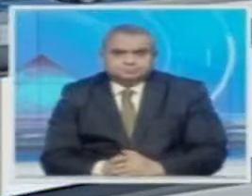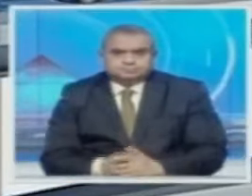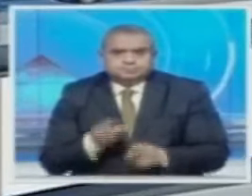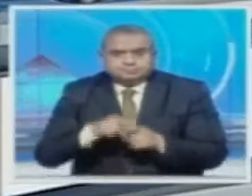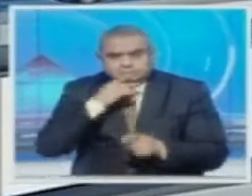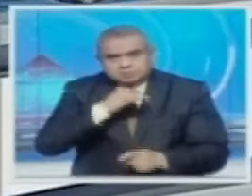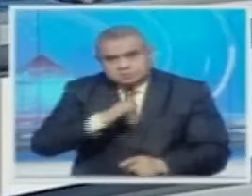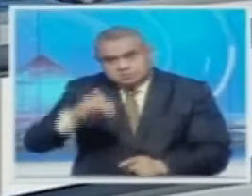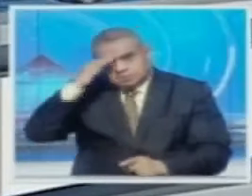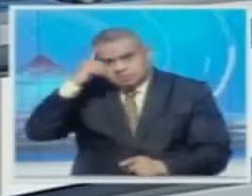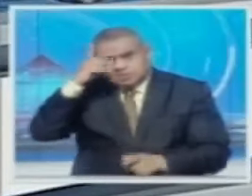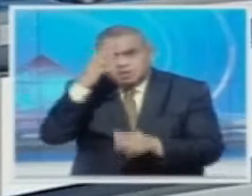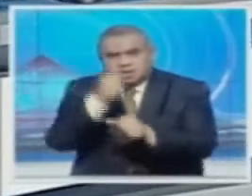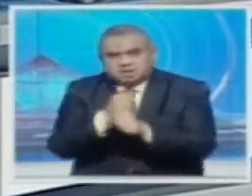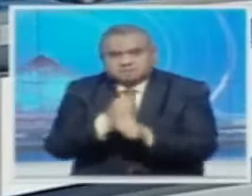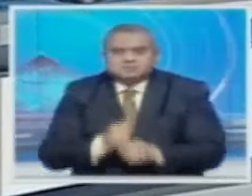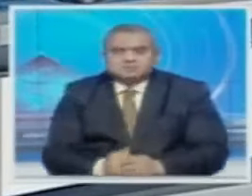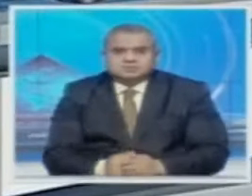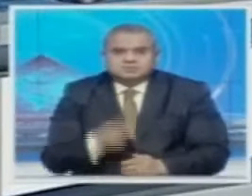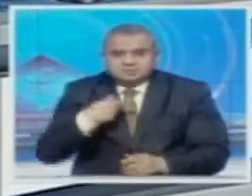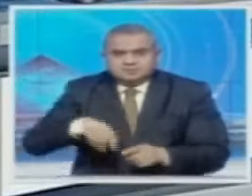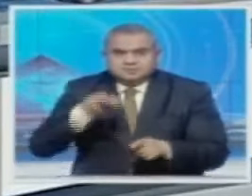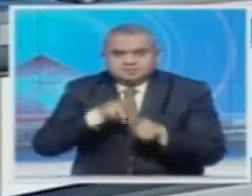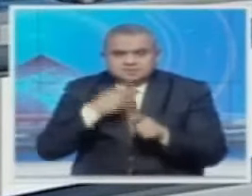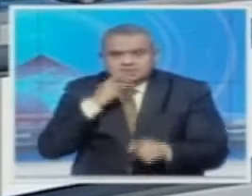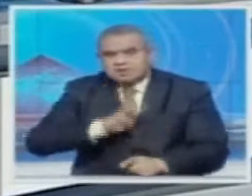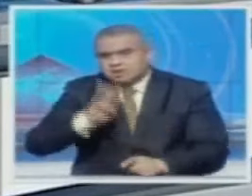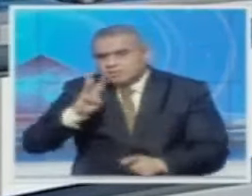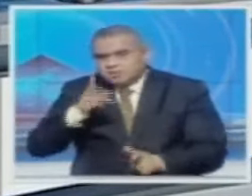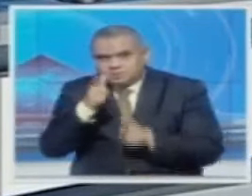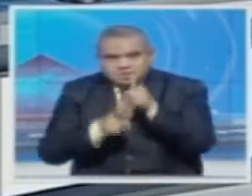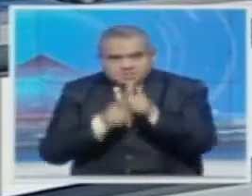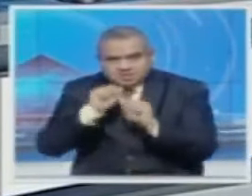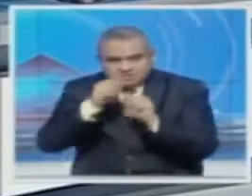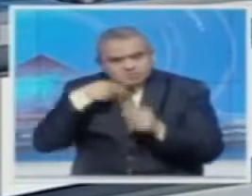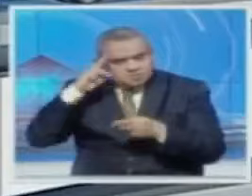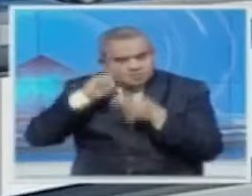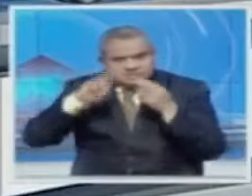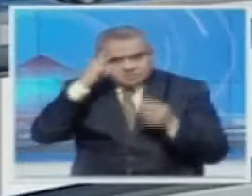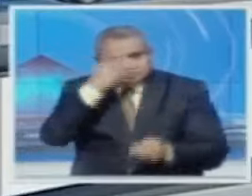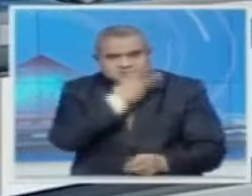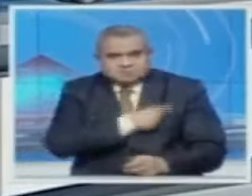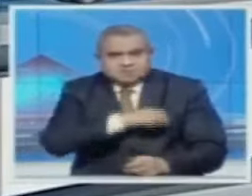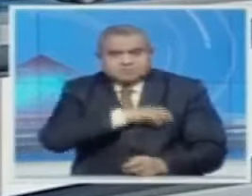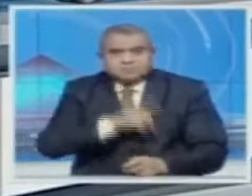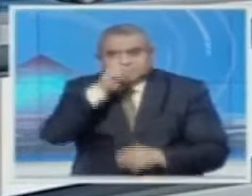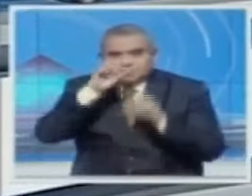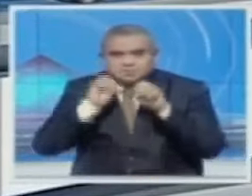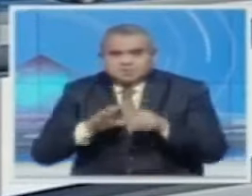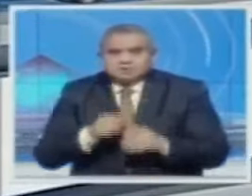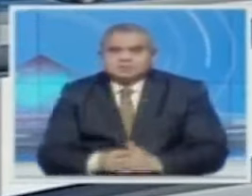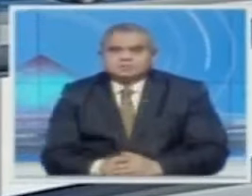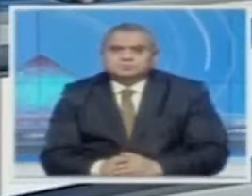كل تحية في أمان الله. وعلى مسبيرو دوت إي جي المزيد من الأخبار والتفاصيل. إلى اللقاء.